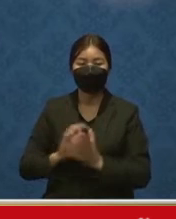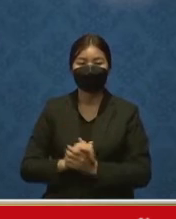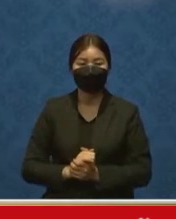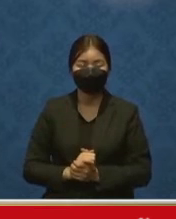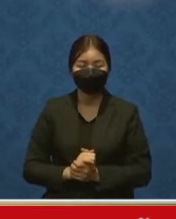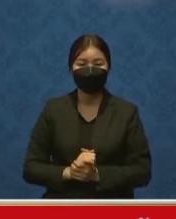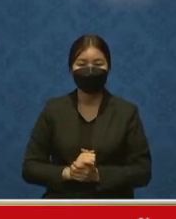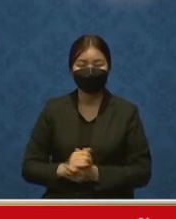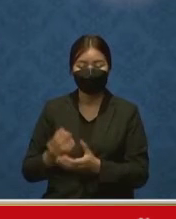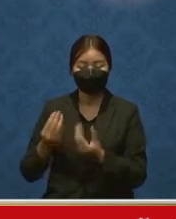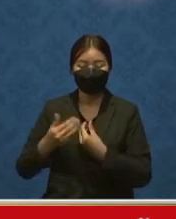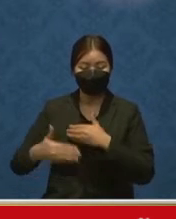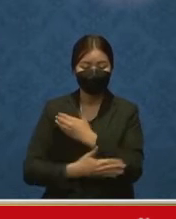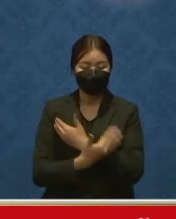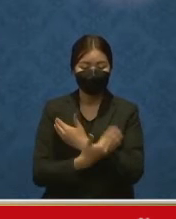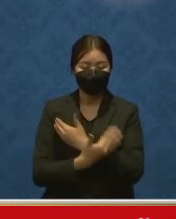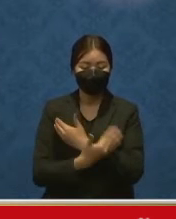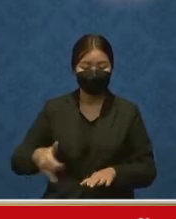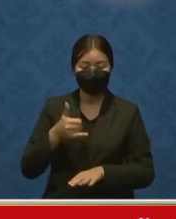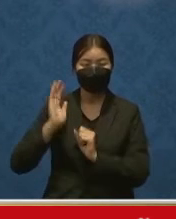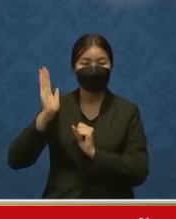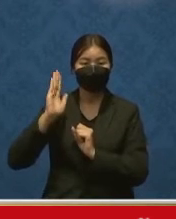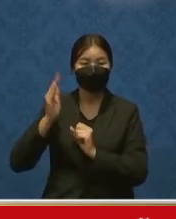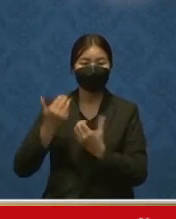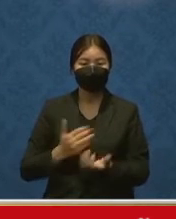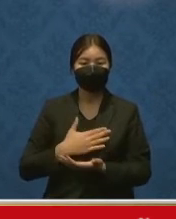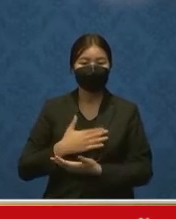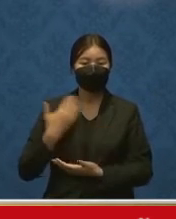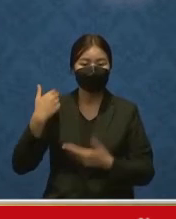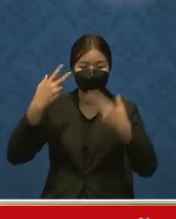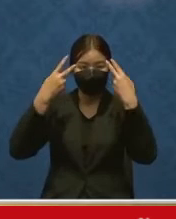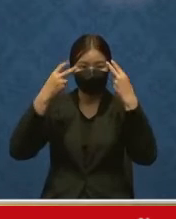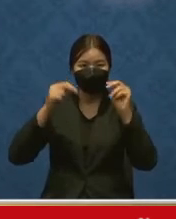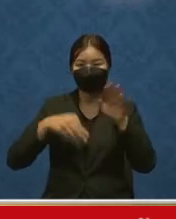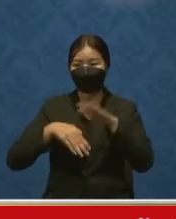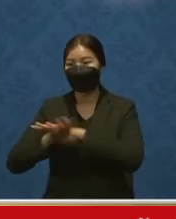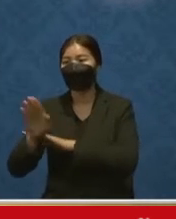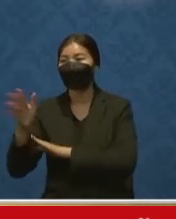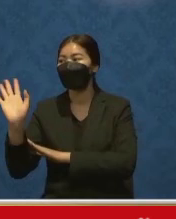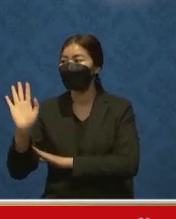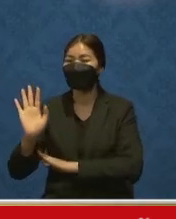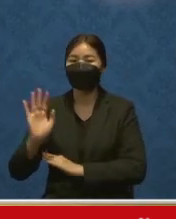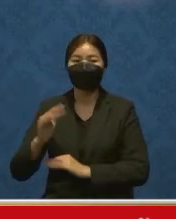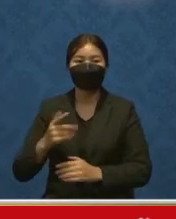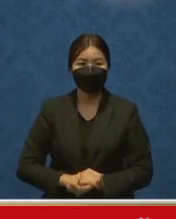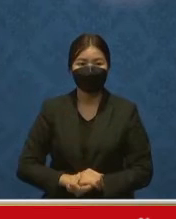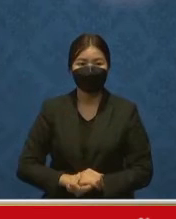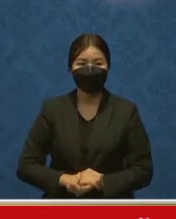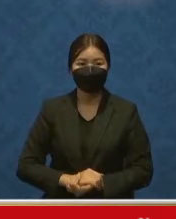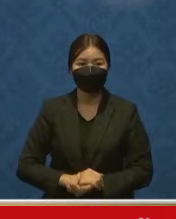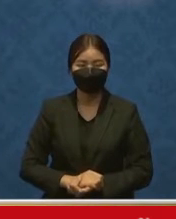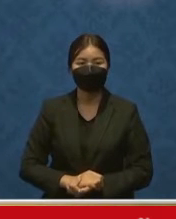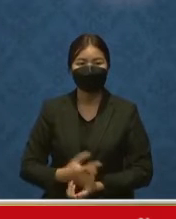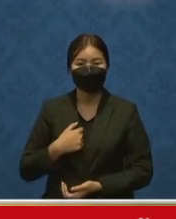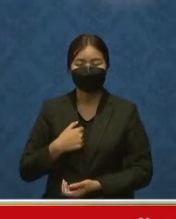ให้โอกาสไปสักครู่นี้นายกต่อป่าวท่านไปแล้วเนี่ยผมก็ตั้ง